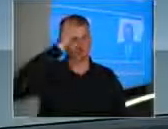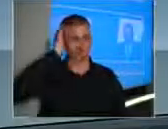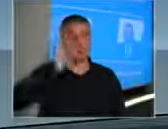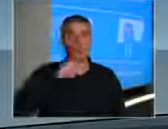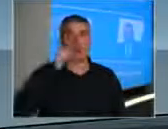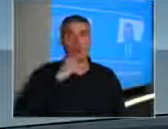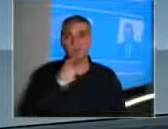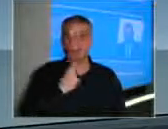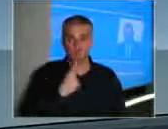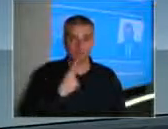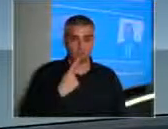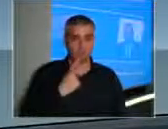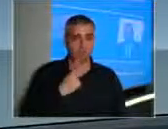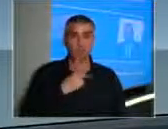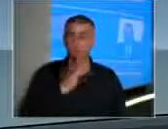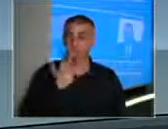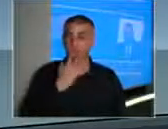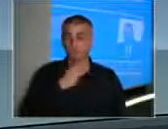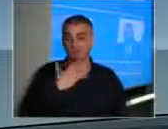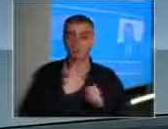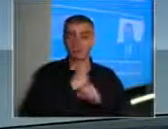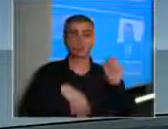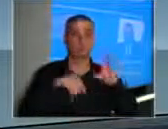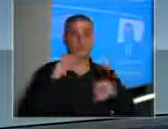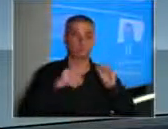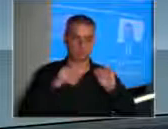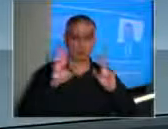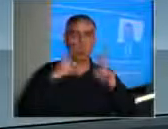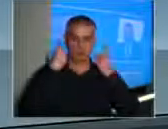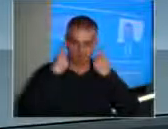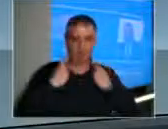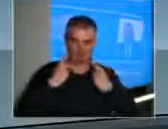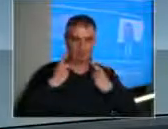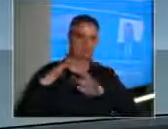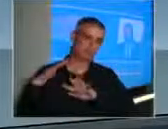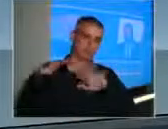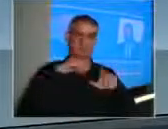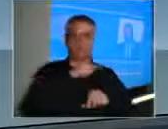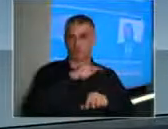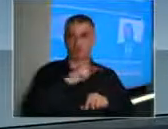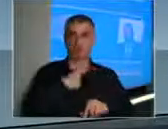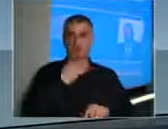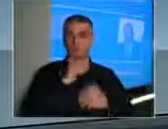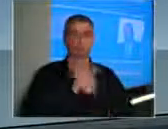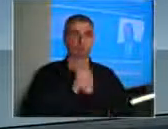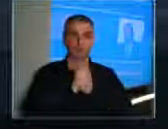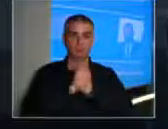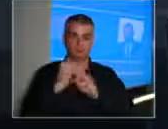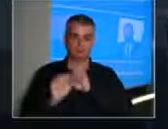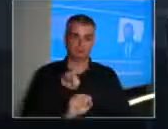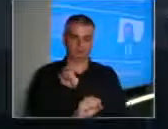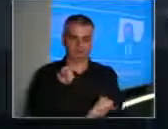בכחול לבן טוענים בתוקף שברגע שינצחו את הבחירות, גם החרדים ינערו אליהם. אנחנו אומרים שלום